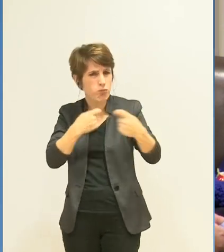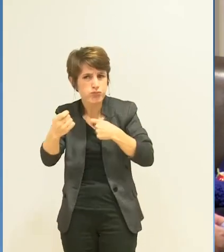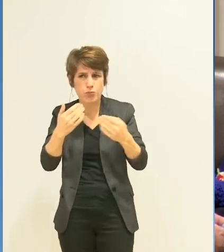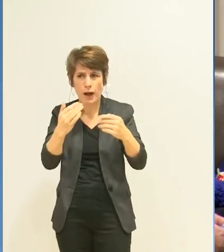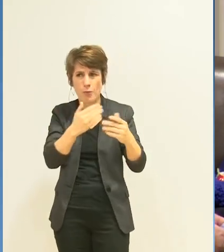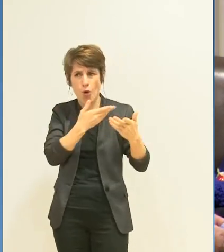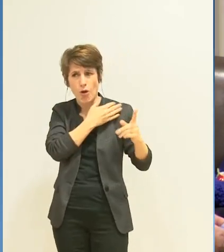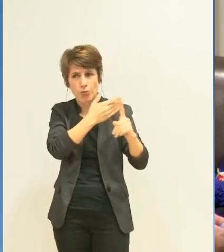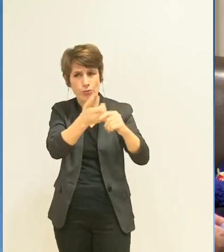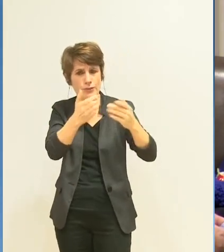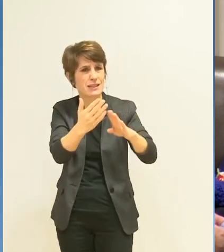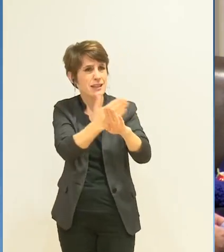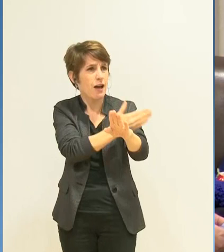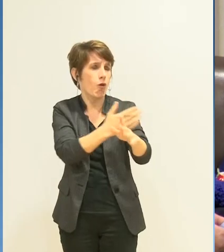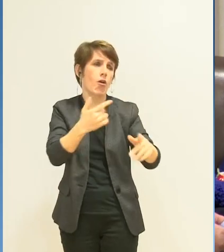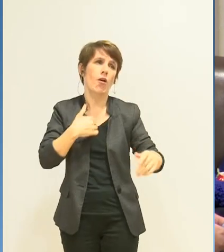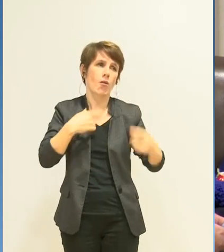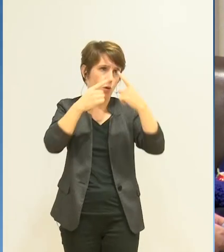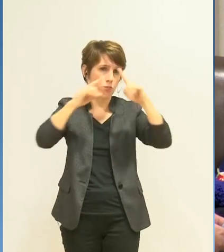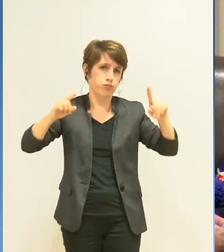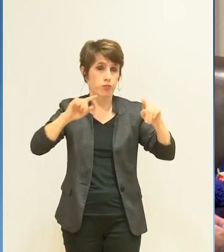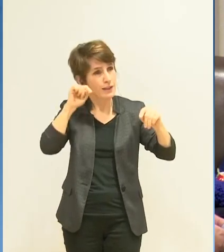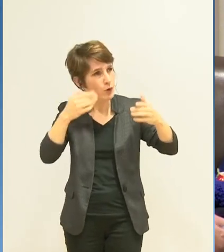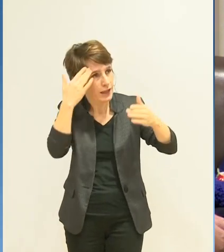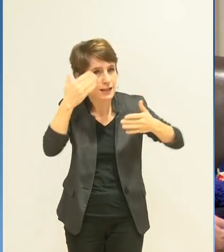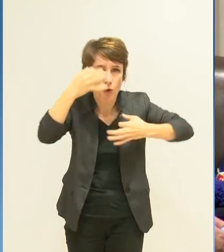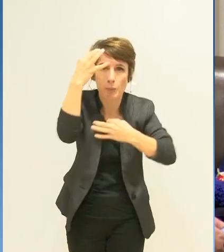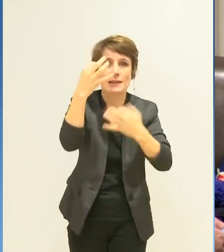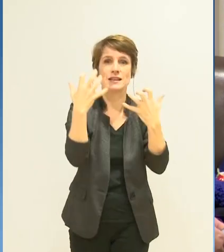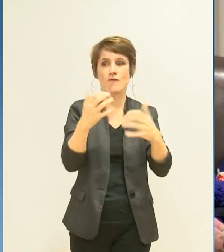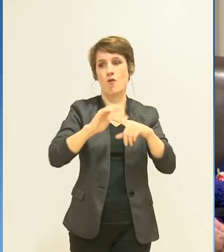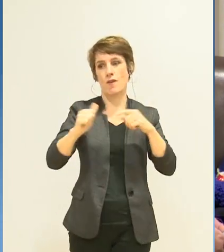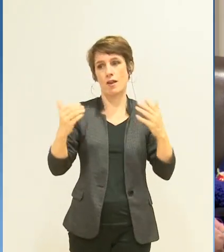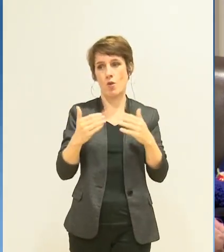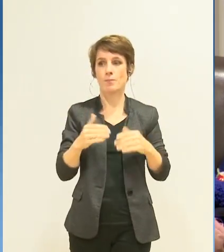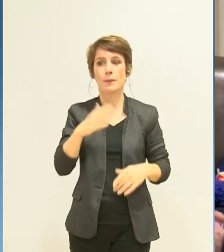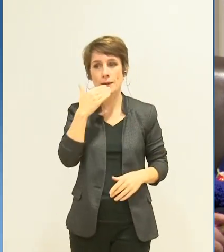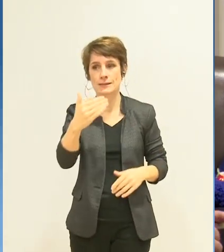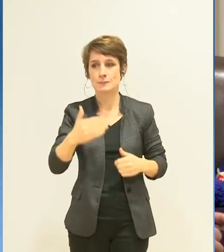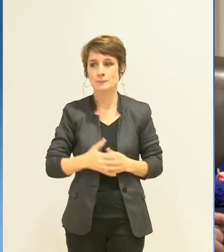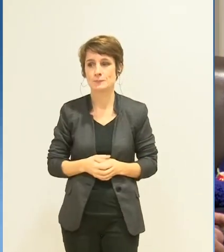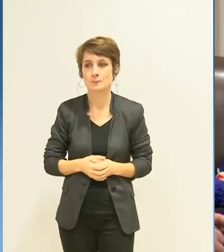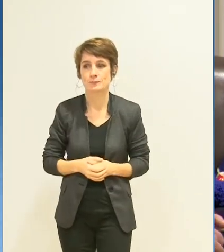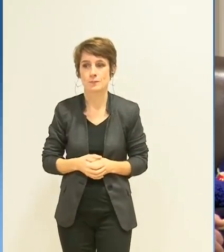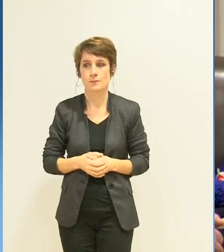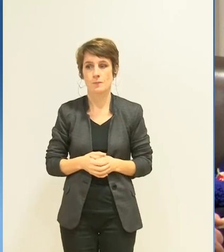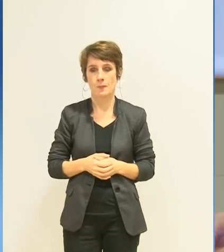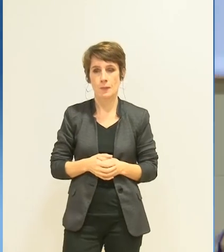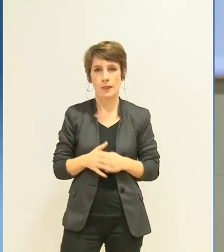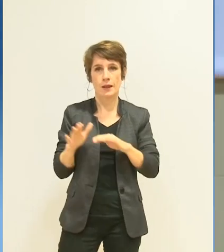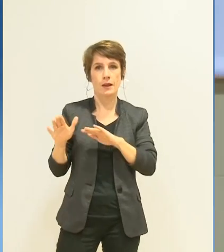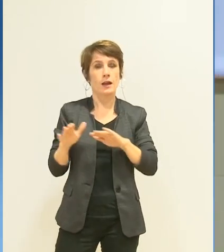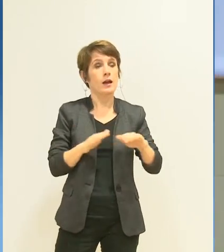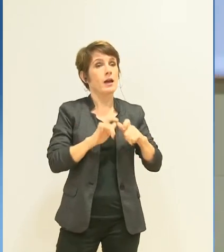il faudrait que vous trancher une bonne fois pour toutes sur ce que vous voulez vraiment faire je vous en remercie monsieur tu cher